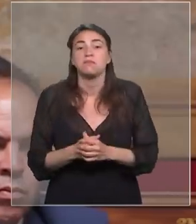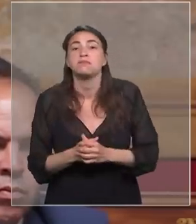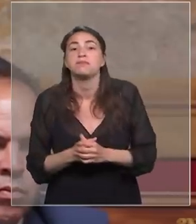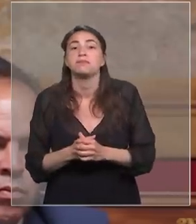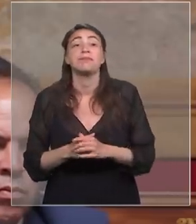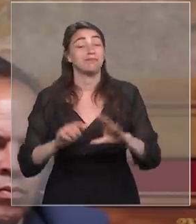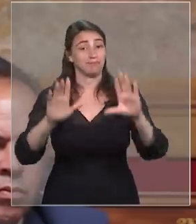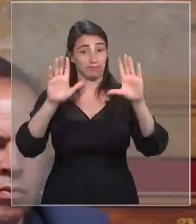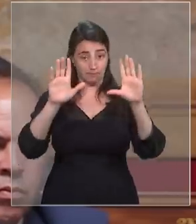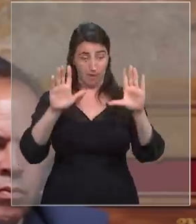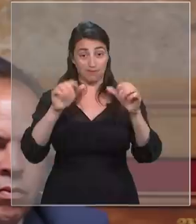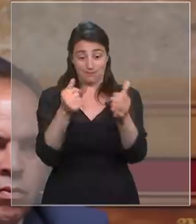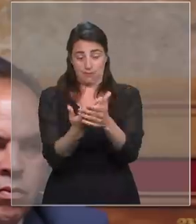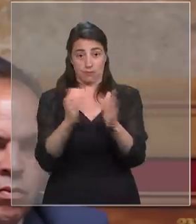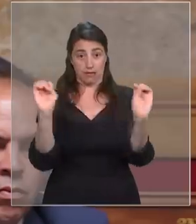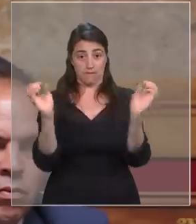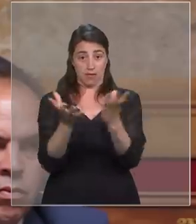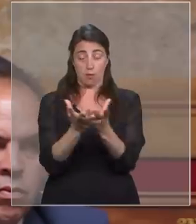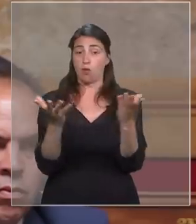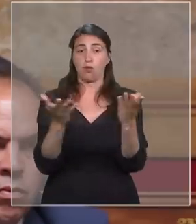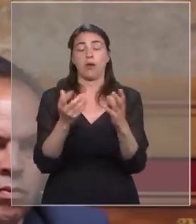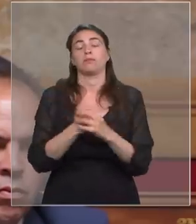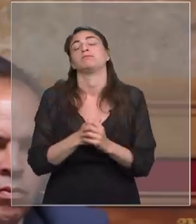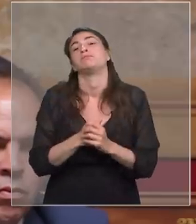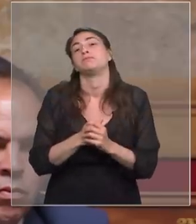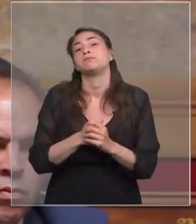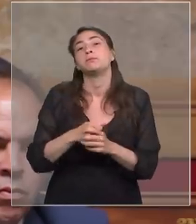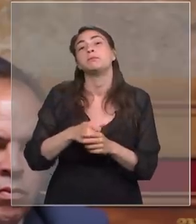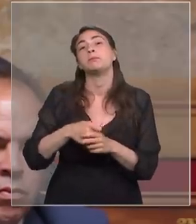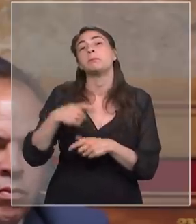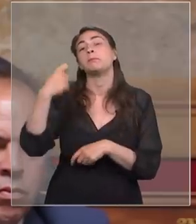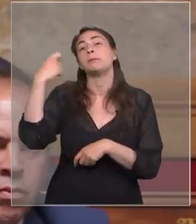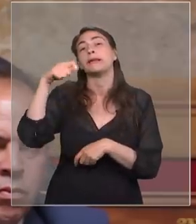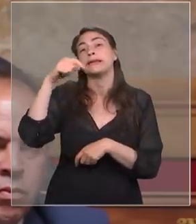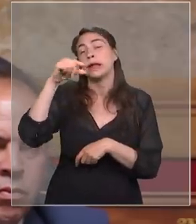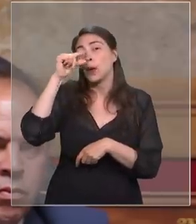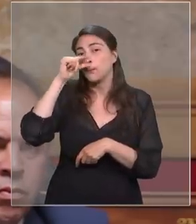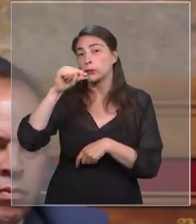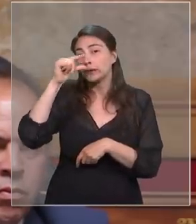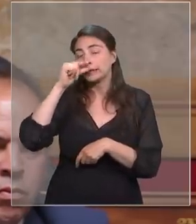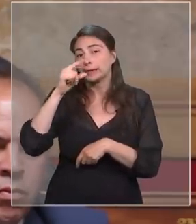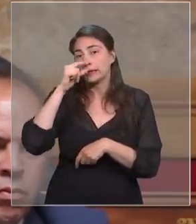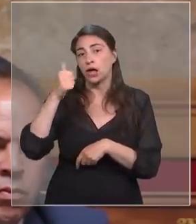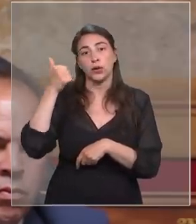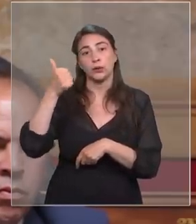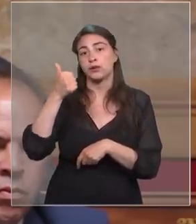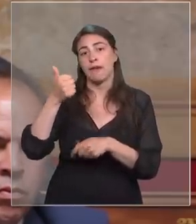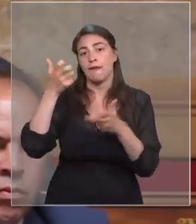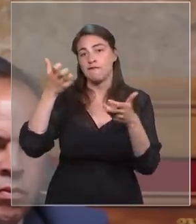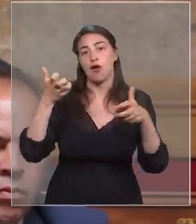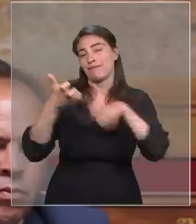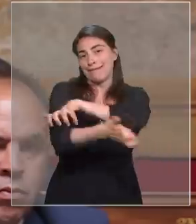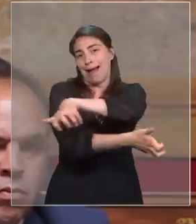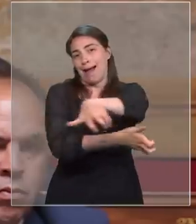nous rappelle que Vladimir Poutine crée le chaos qu'il avait annoncé en pratiquant